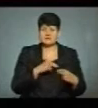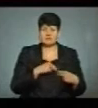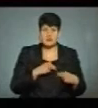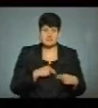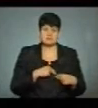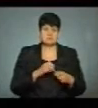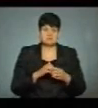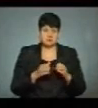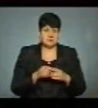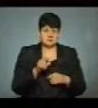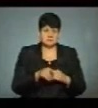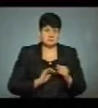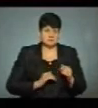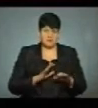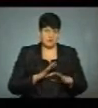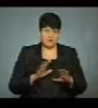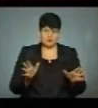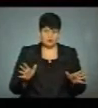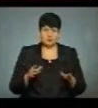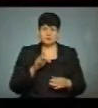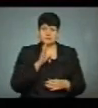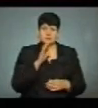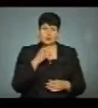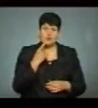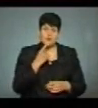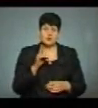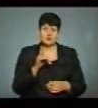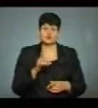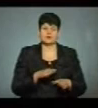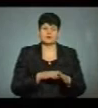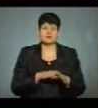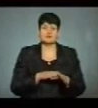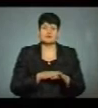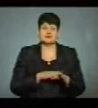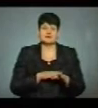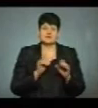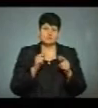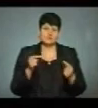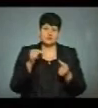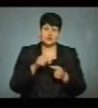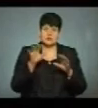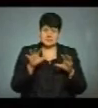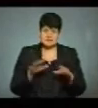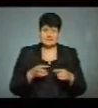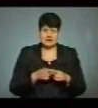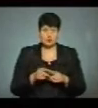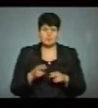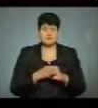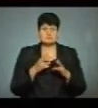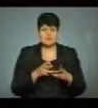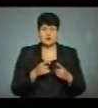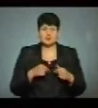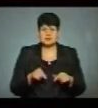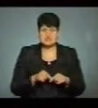зауважень до підрядника не було. Наталія Федорців каже, відповідно до чинного законодавства за техніку безпеки та організацію виконання робіт